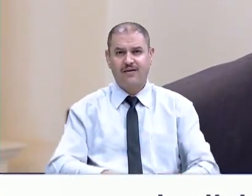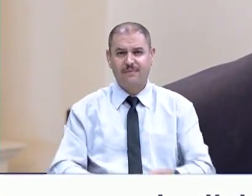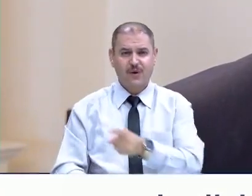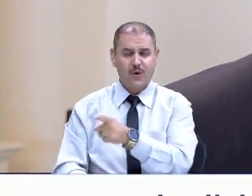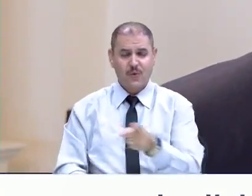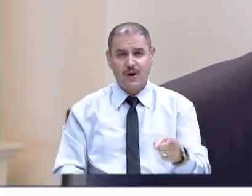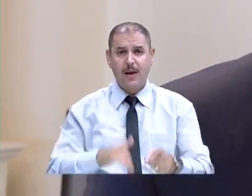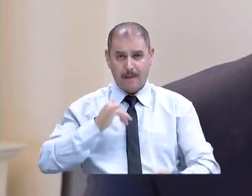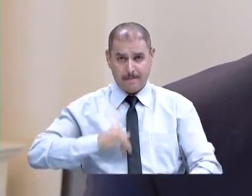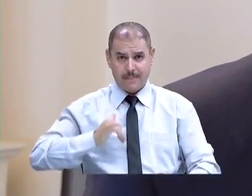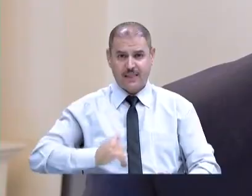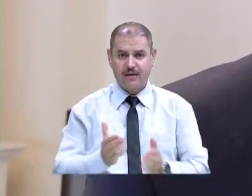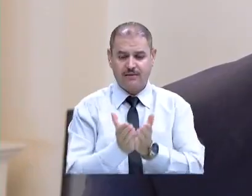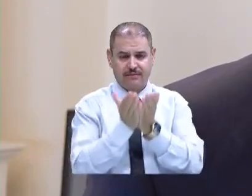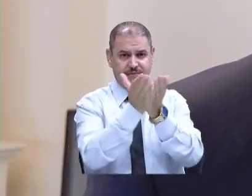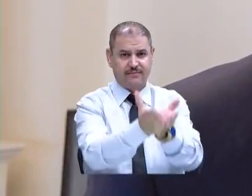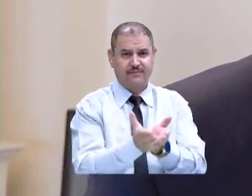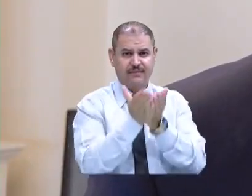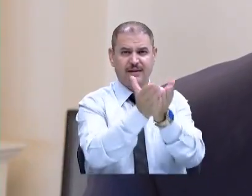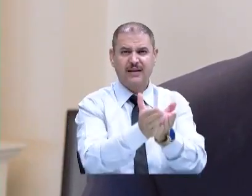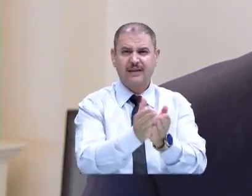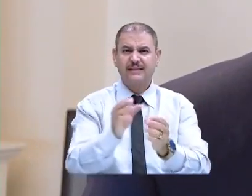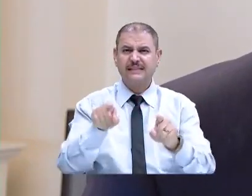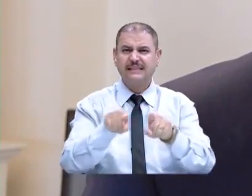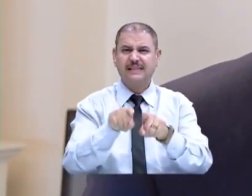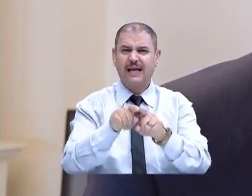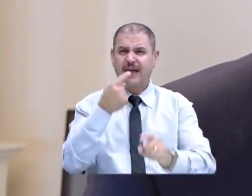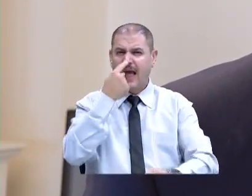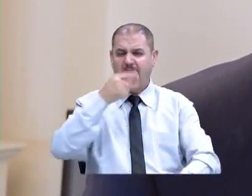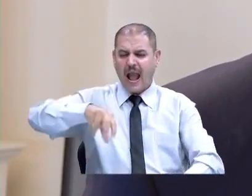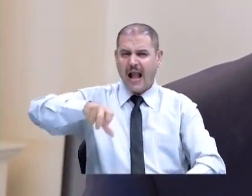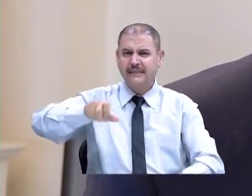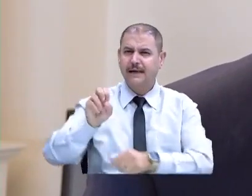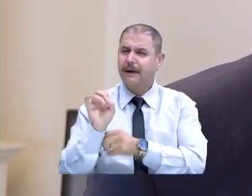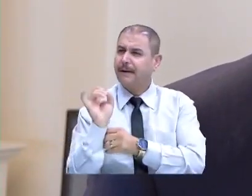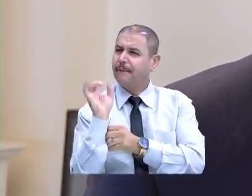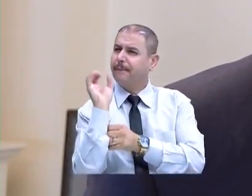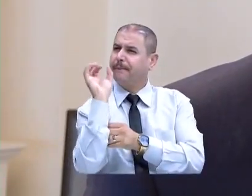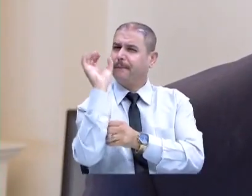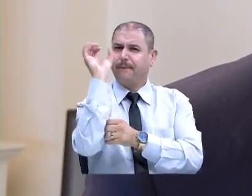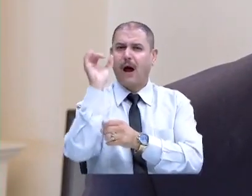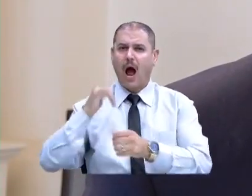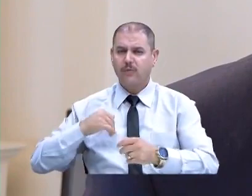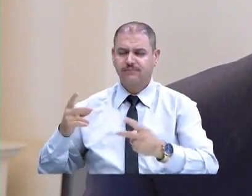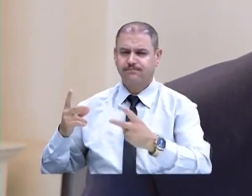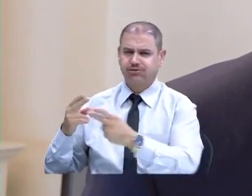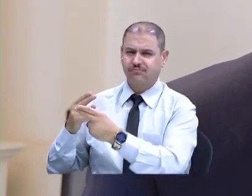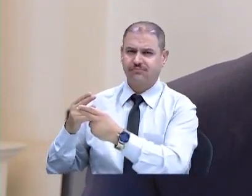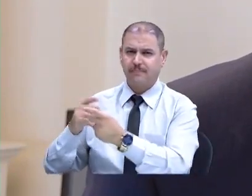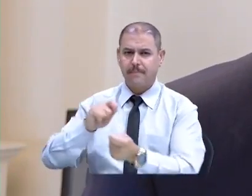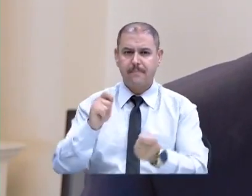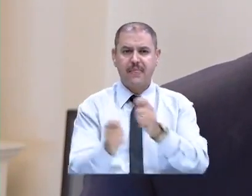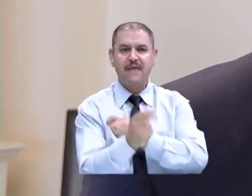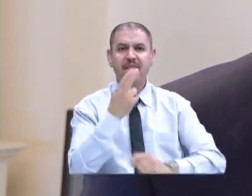صديق للبيئه وحد من الانبعاثات الكربونيه وللوصول الى الحد بنسبه 70% بعام 2030 و